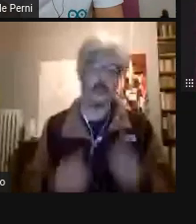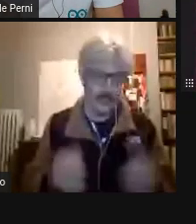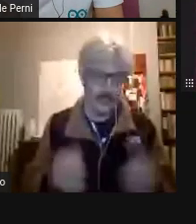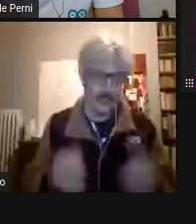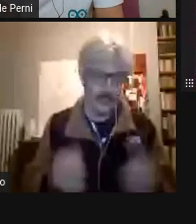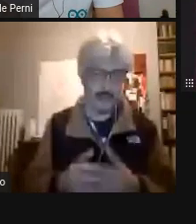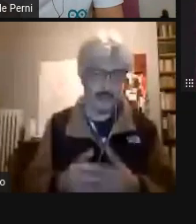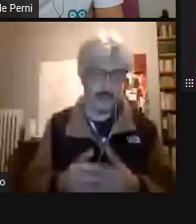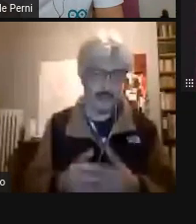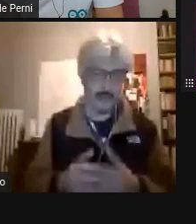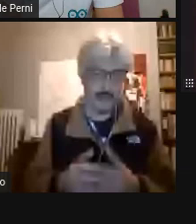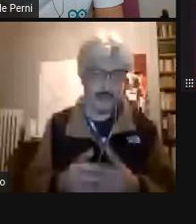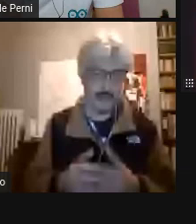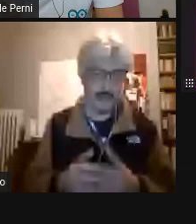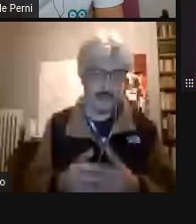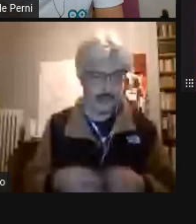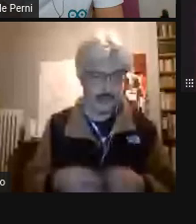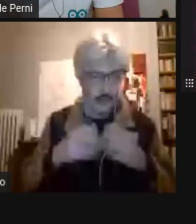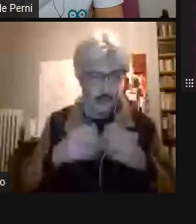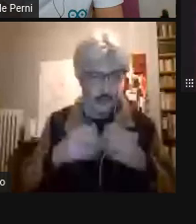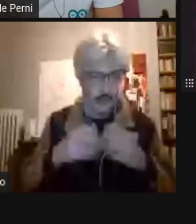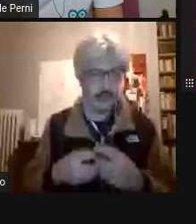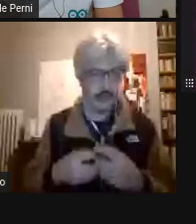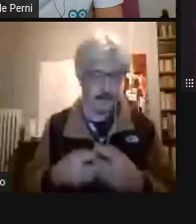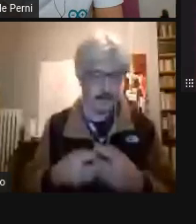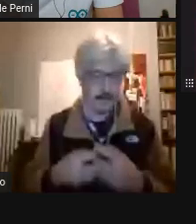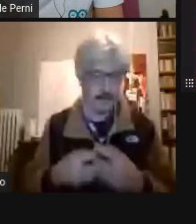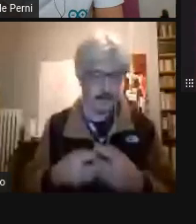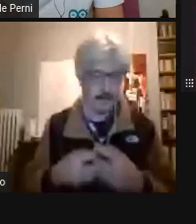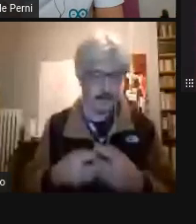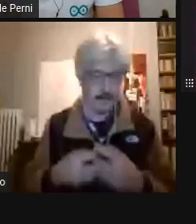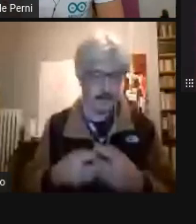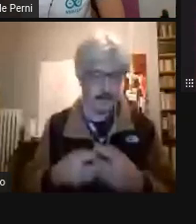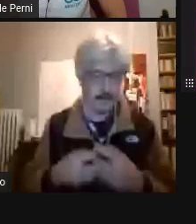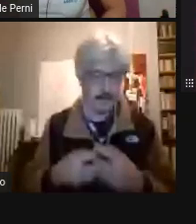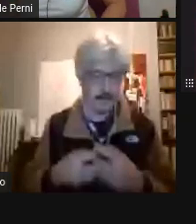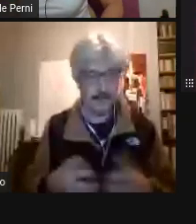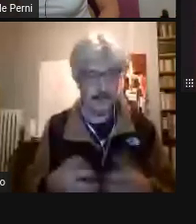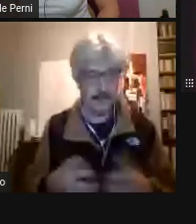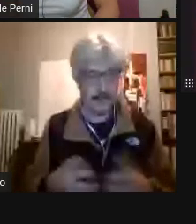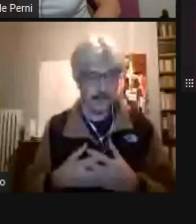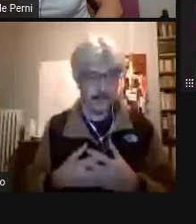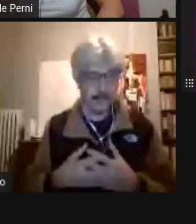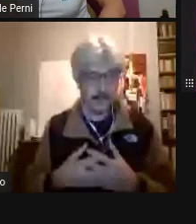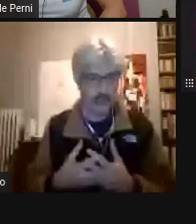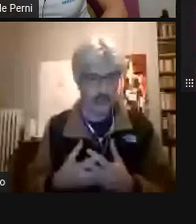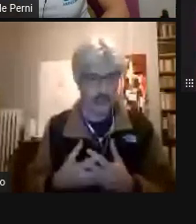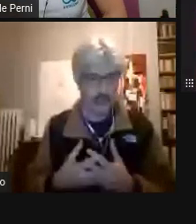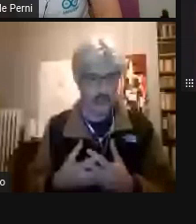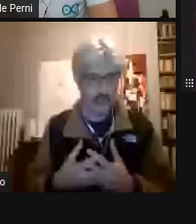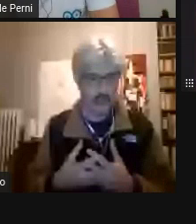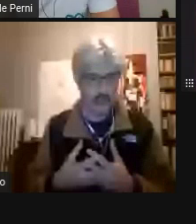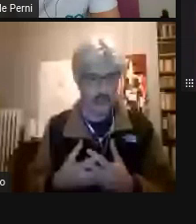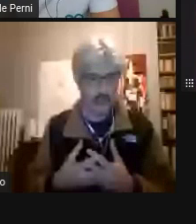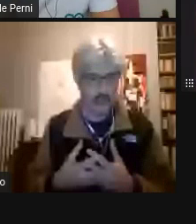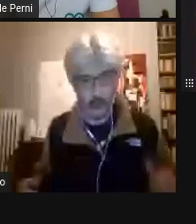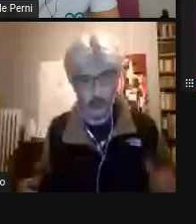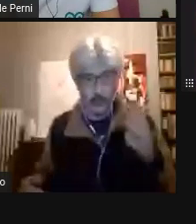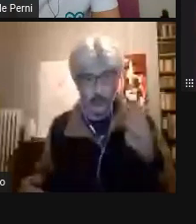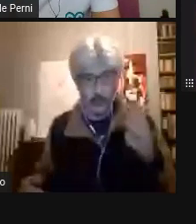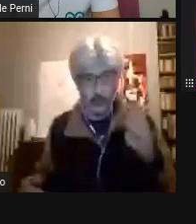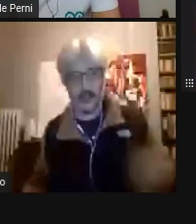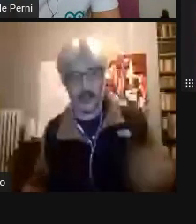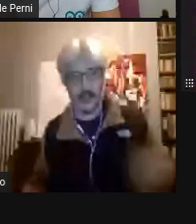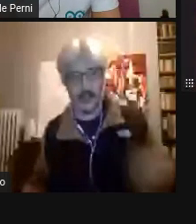ovviamente come dire con un'altra scocca ma diciamo è meno rilevante costa circa 1500 euro